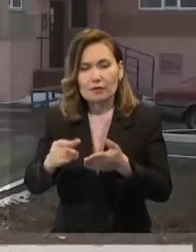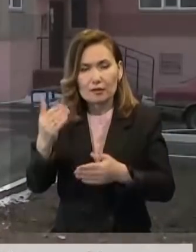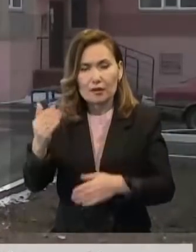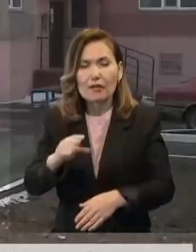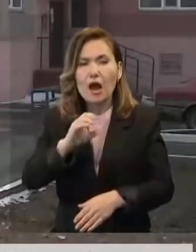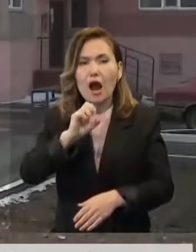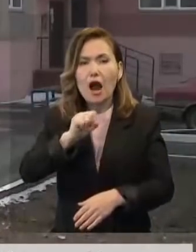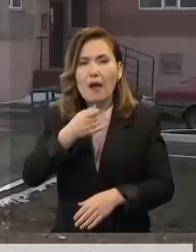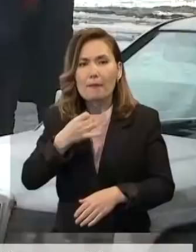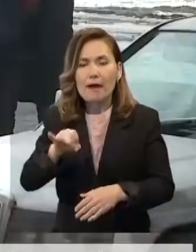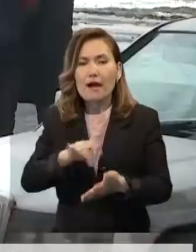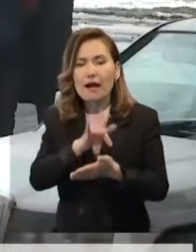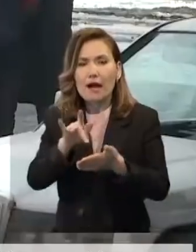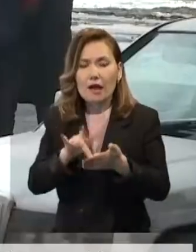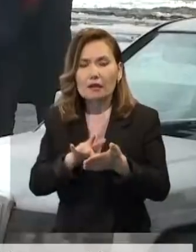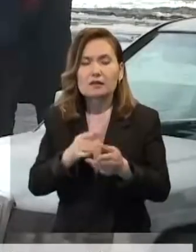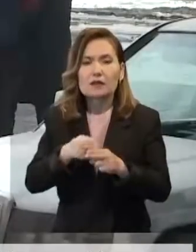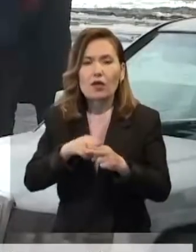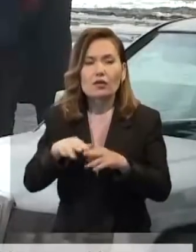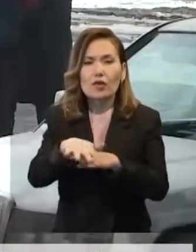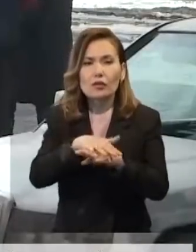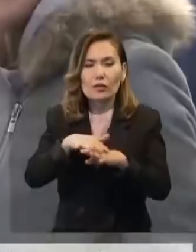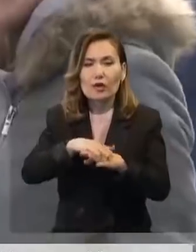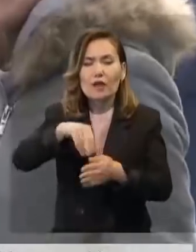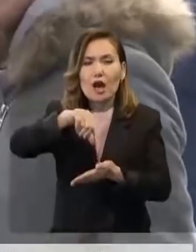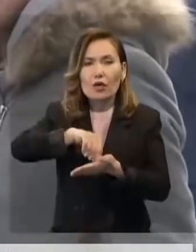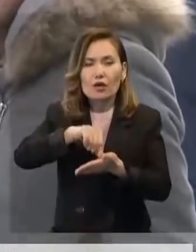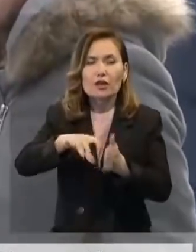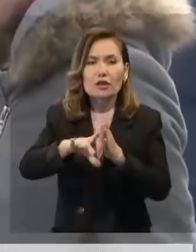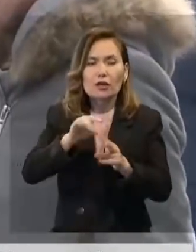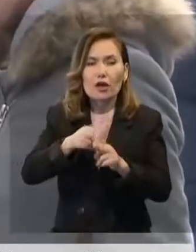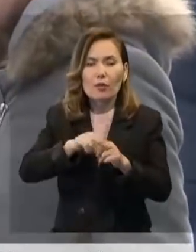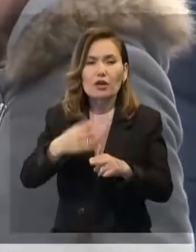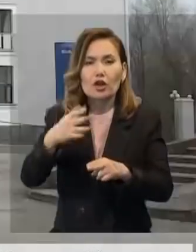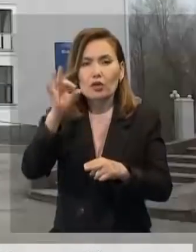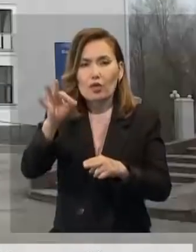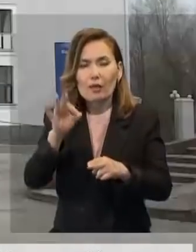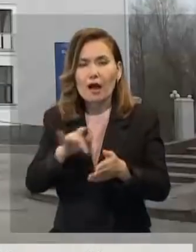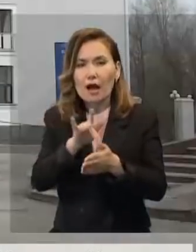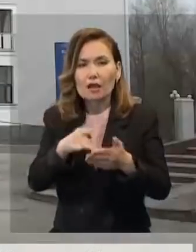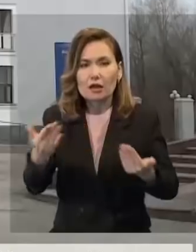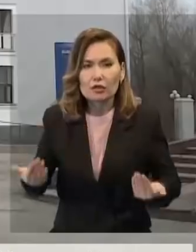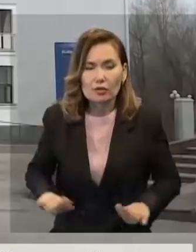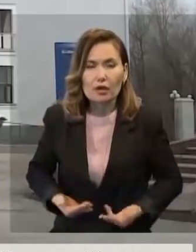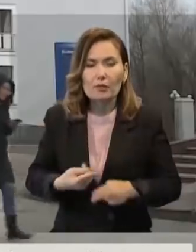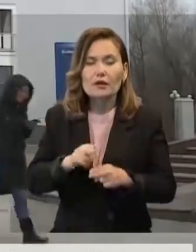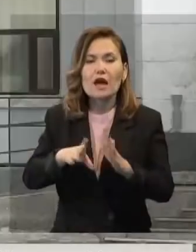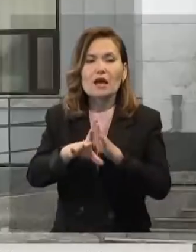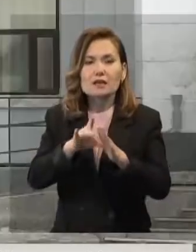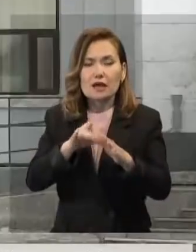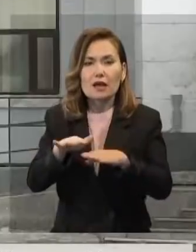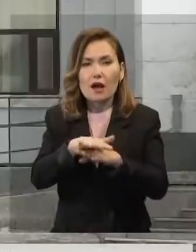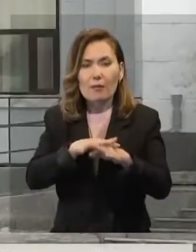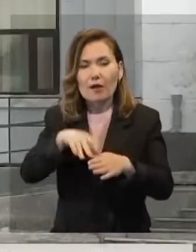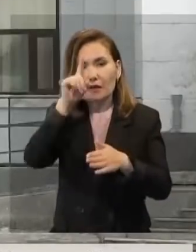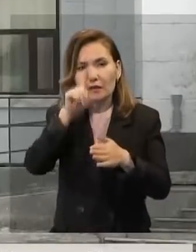Абай қаласында дауыс беруге құқылы 19 мыңнан астам адам бар. Жалпы аудан тұрғындарының тең жартысы осы қалада шоғырланған. Сайлауға деген халықтың пікірі